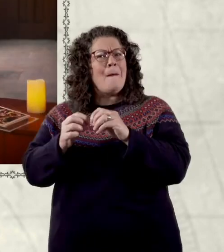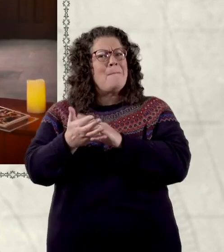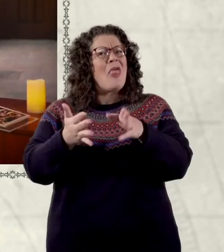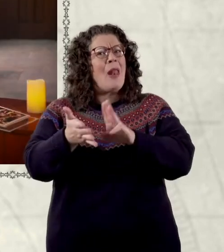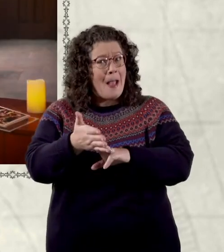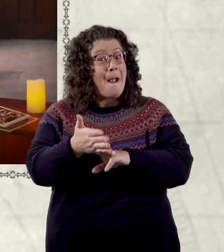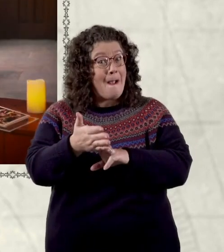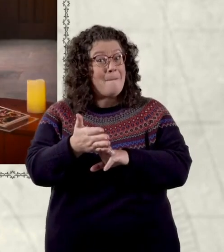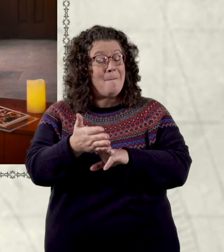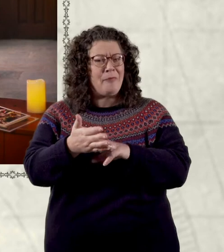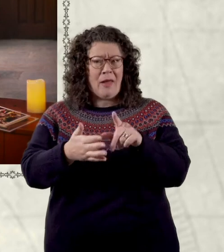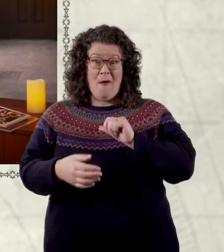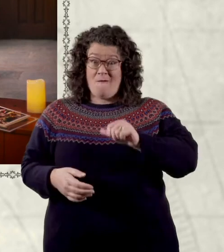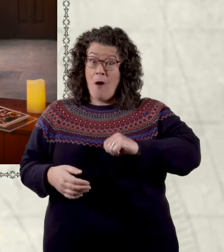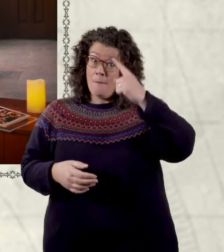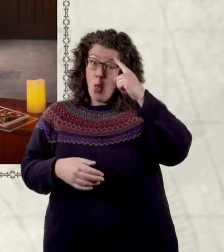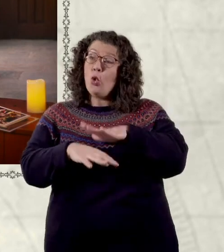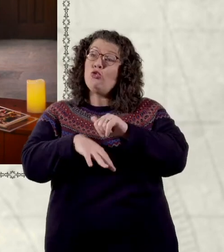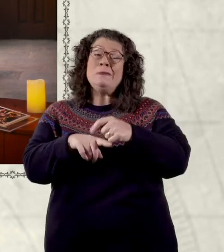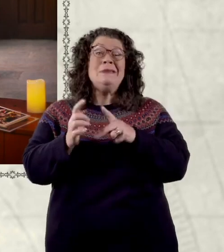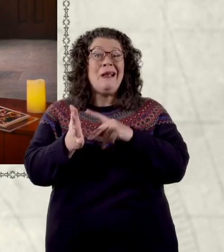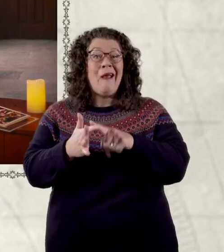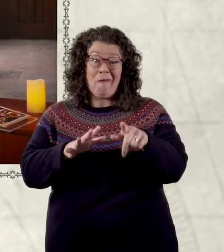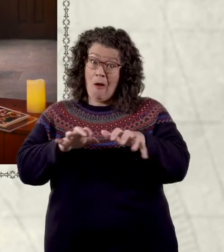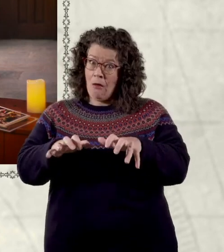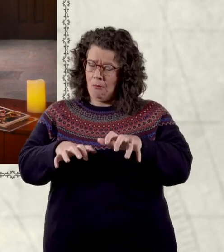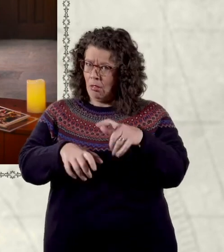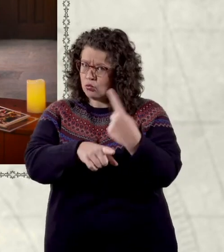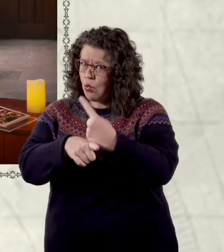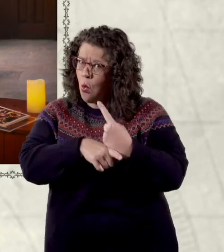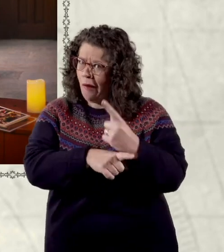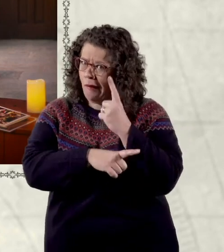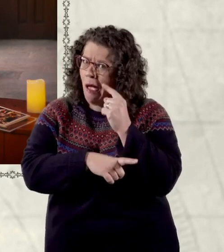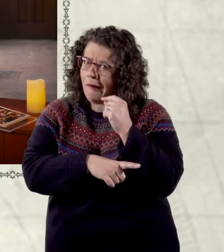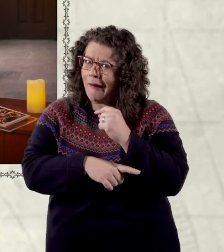noswyl Nadolig, oedd y ffermwyr hyd yn oed yn credu bod eu anifeiliaid nhw yn gallu siarad.